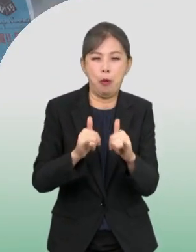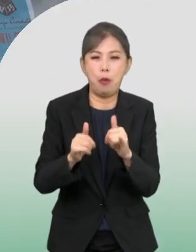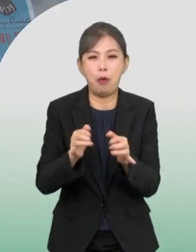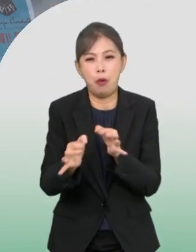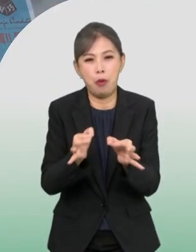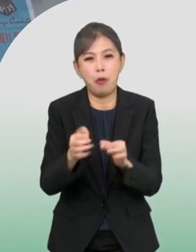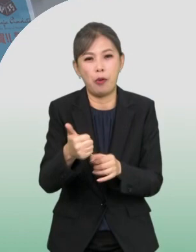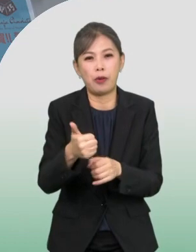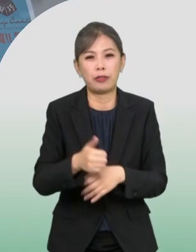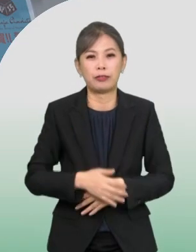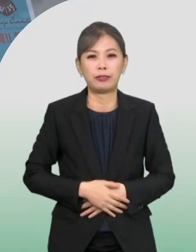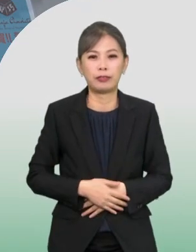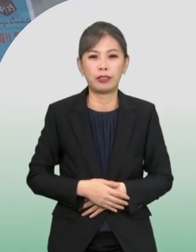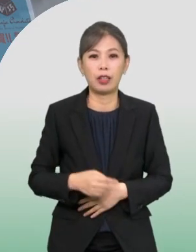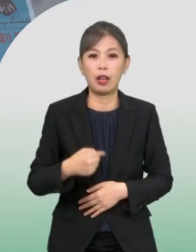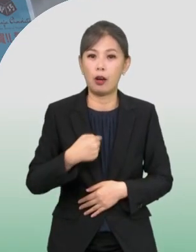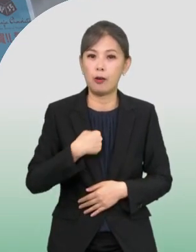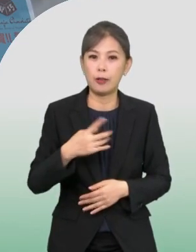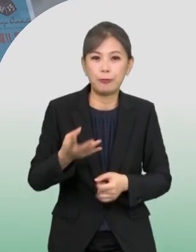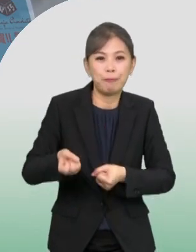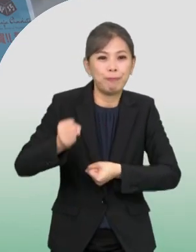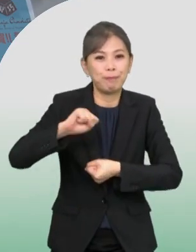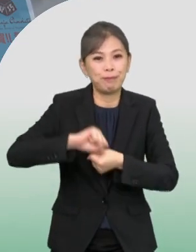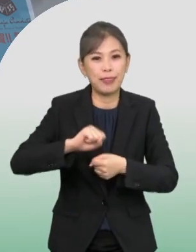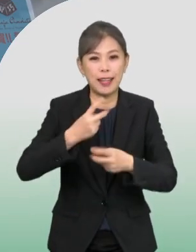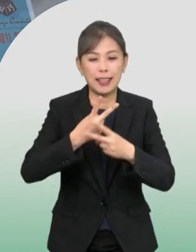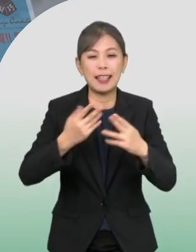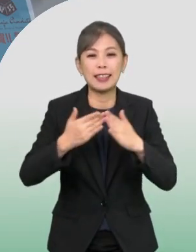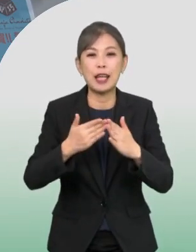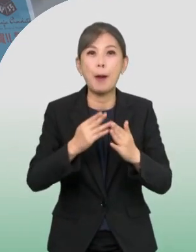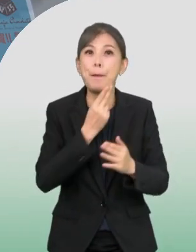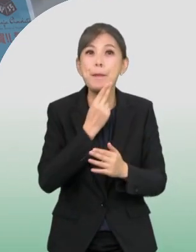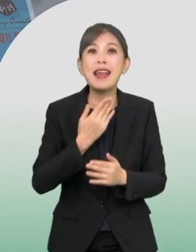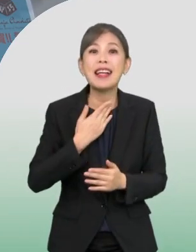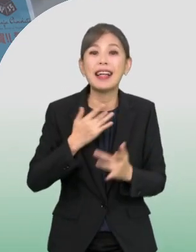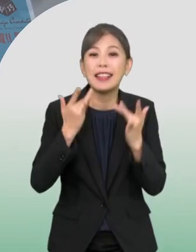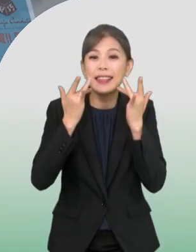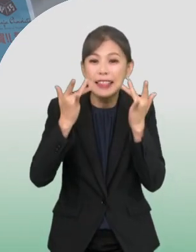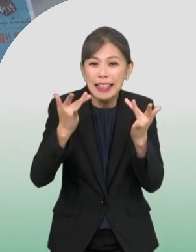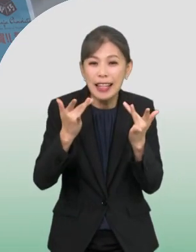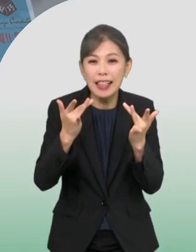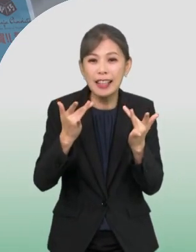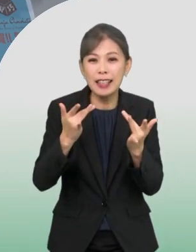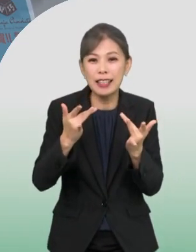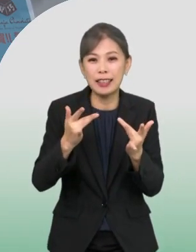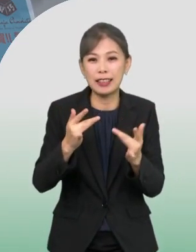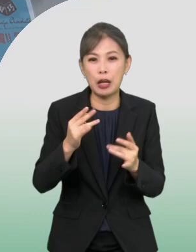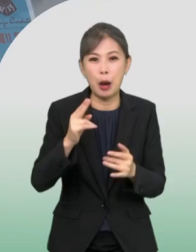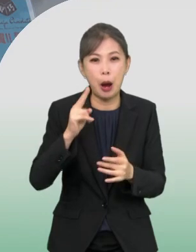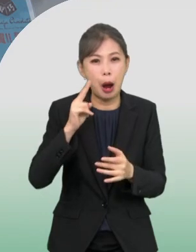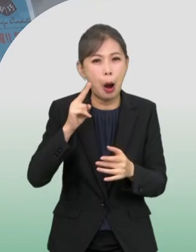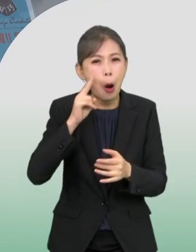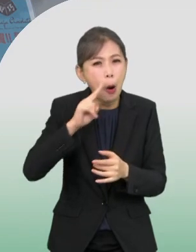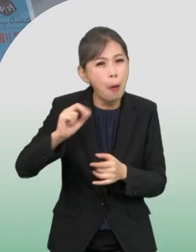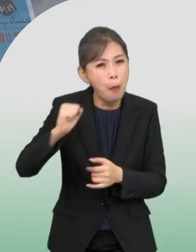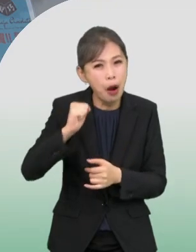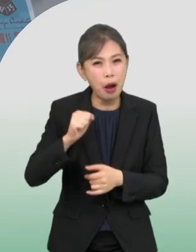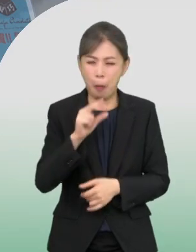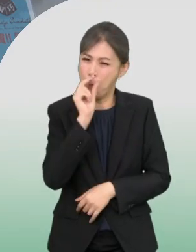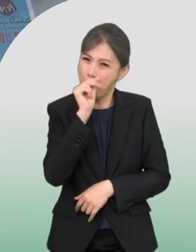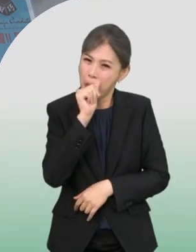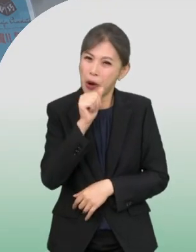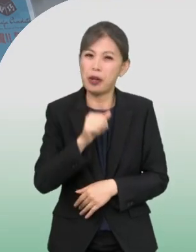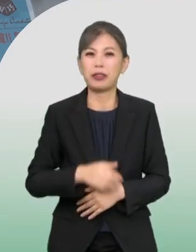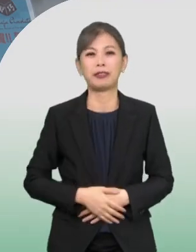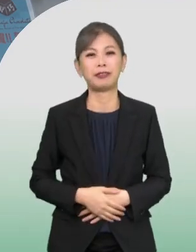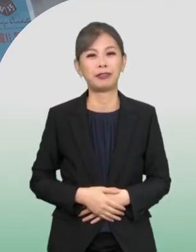觉。 我们那个有特别加入那个客家梅干菜的。巧克力这样子，对，这个是还蛮特